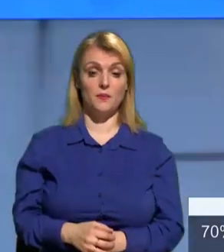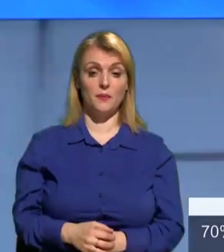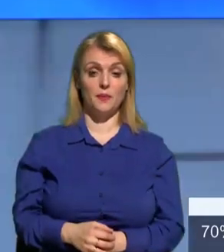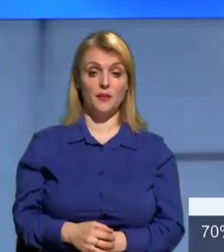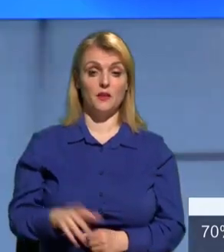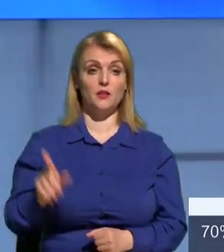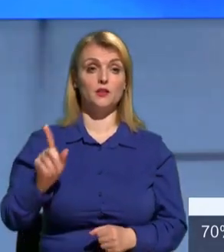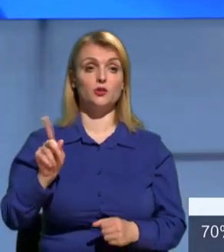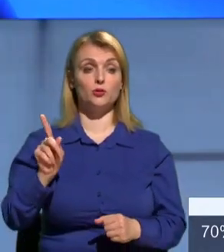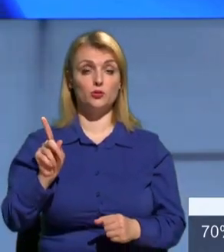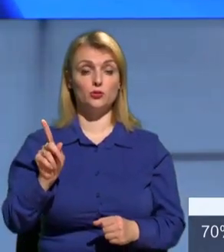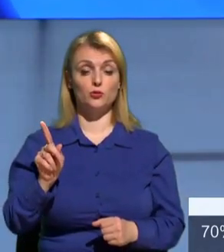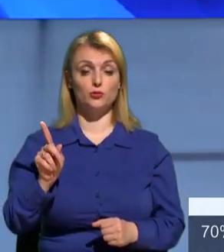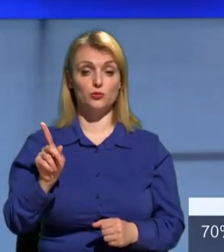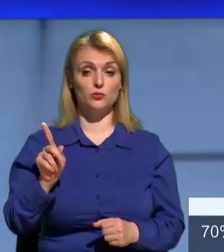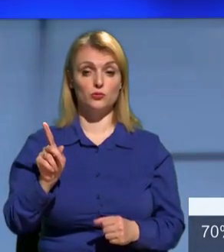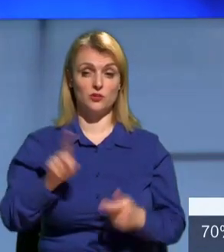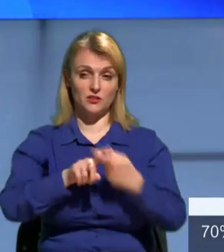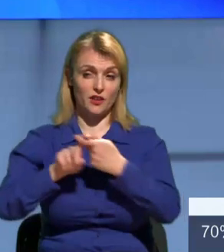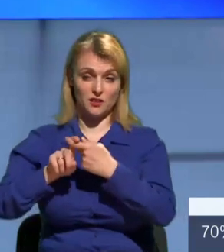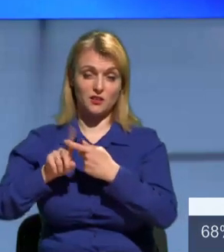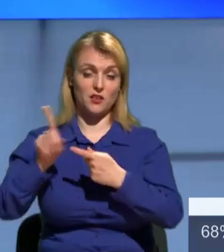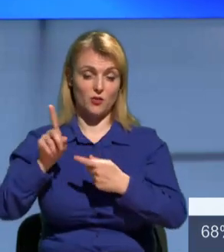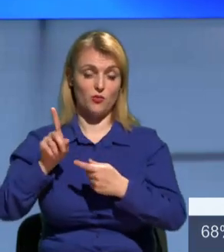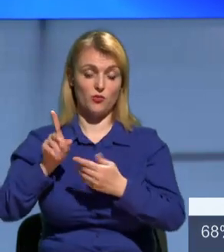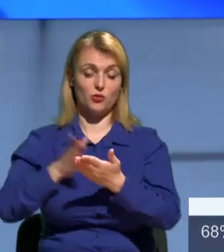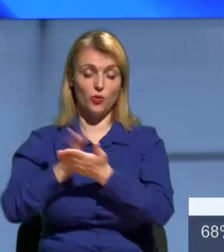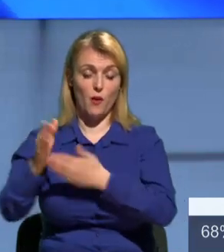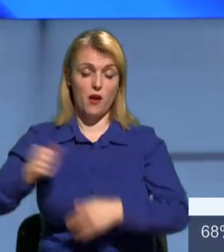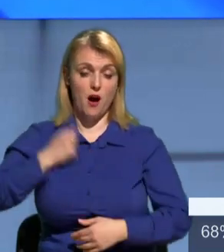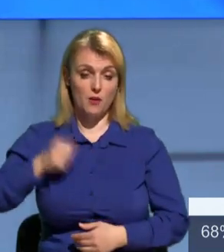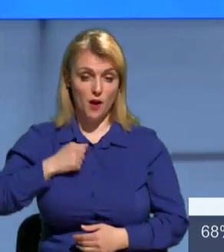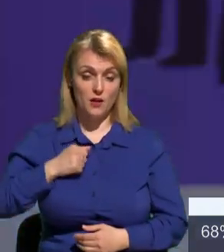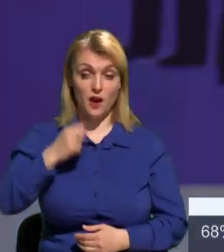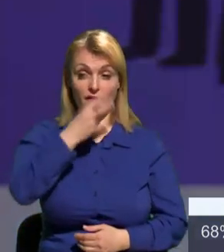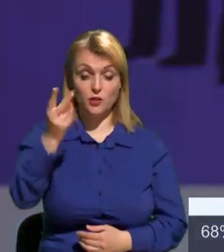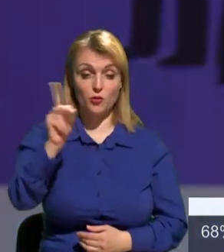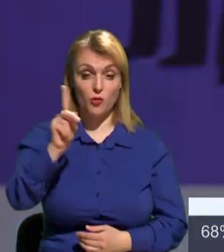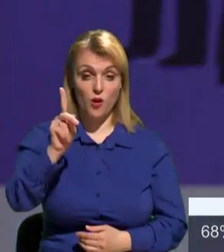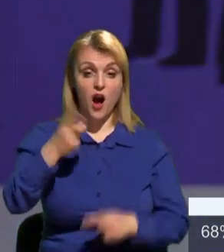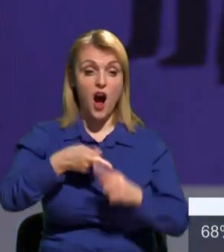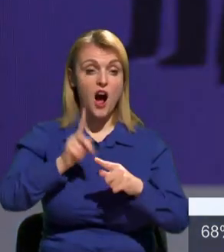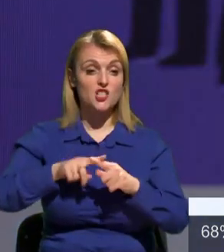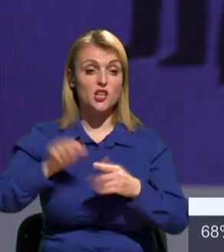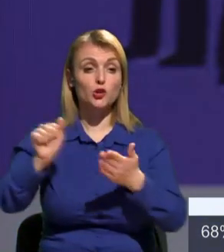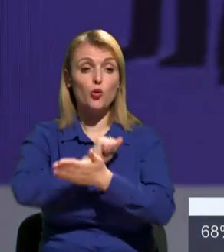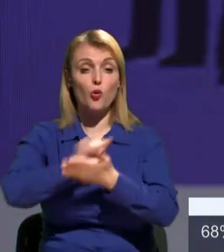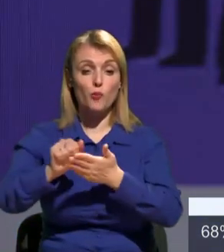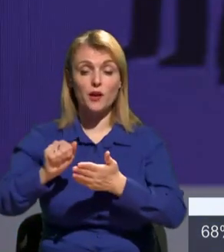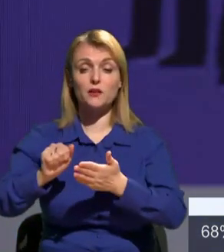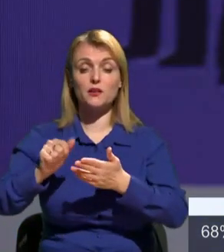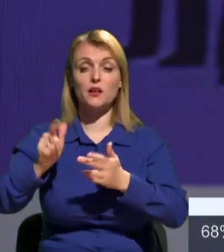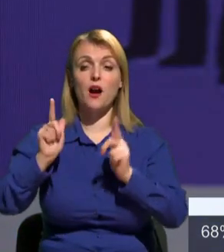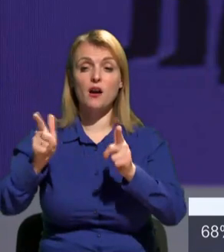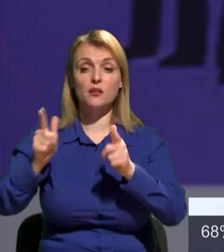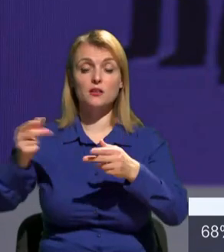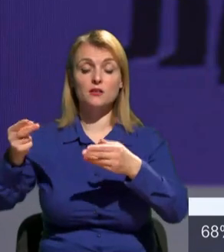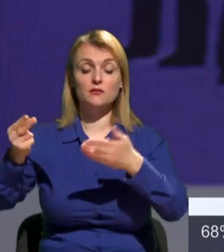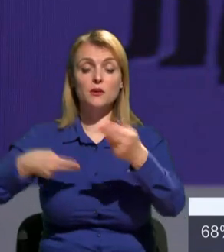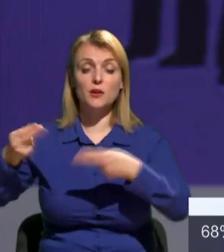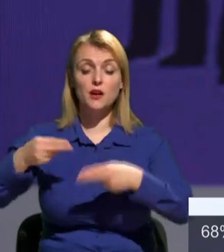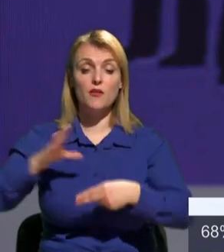cadrul unui bloc militar și am văzut că acel acord mediat de Federația Rusă a